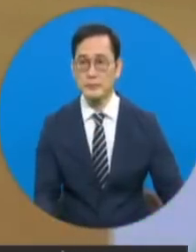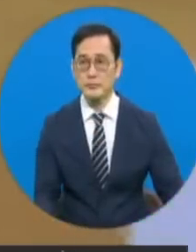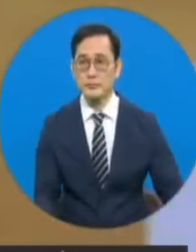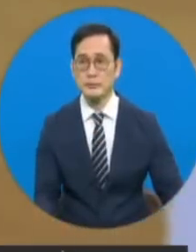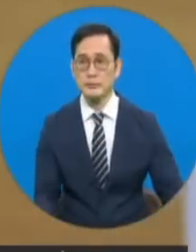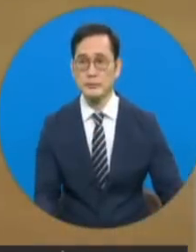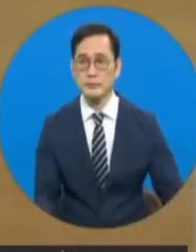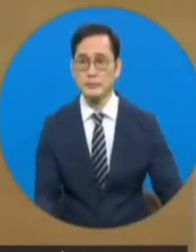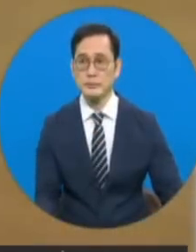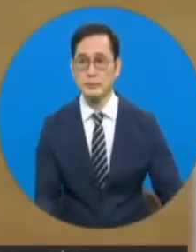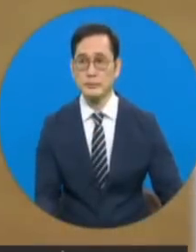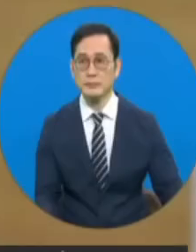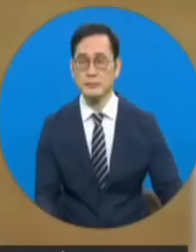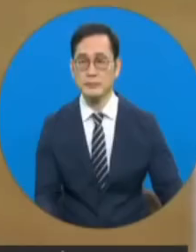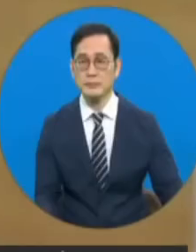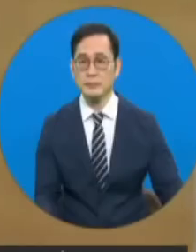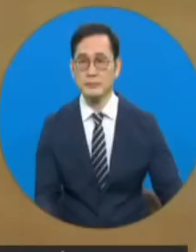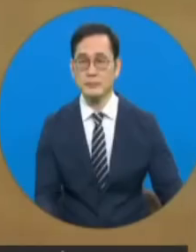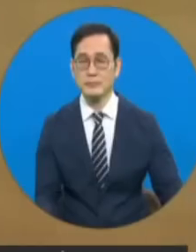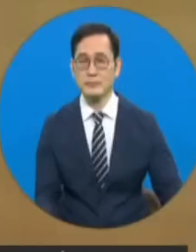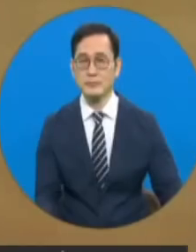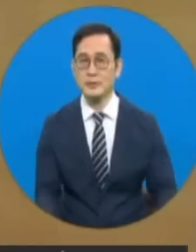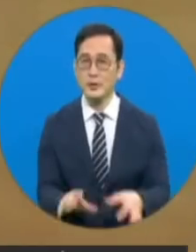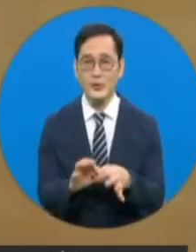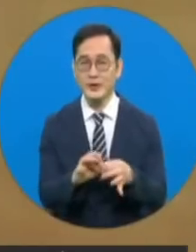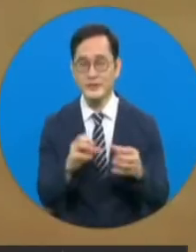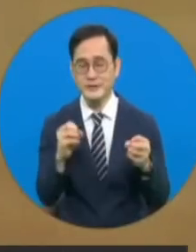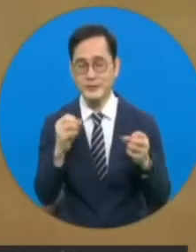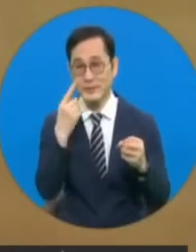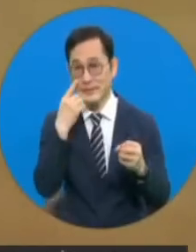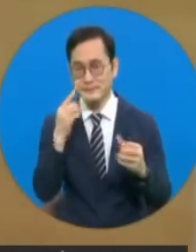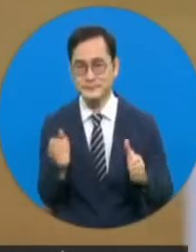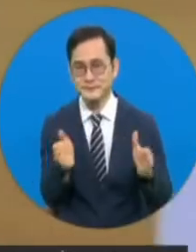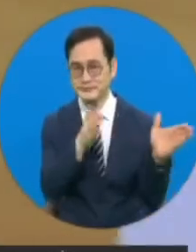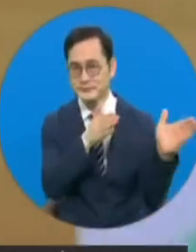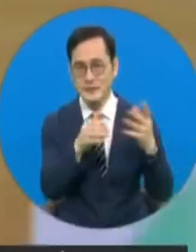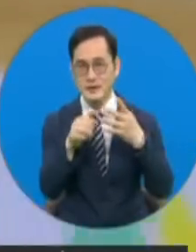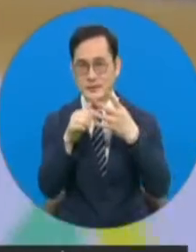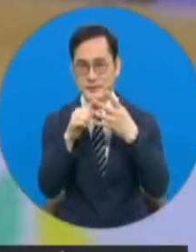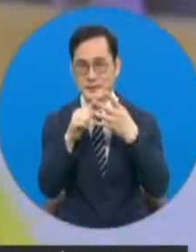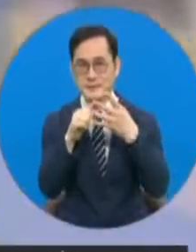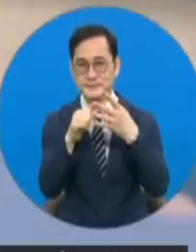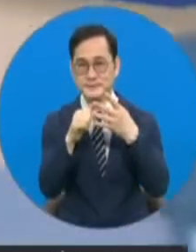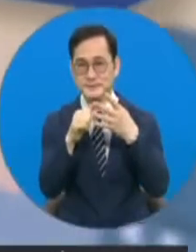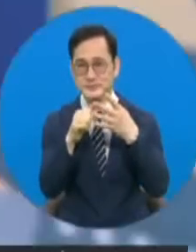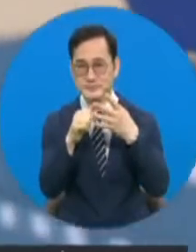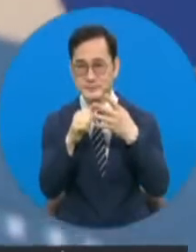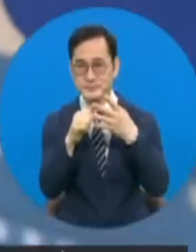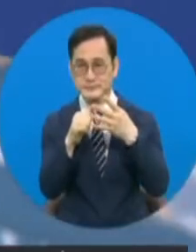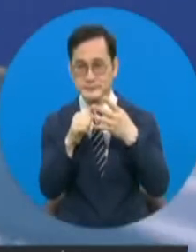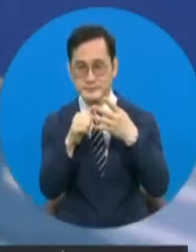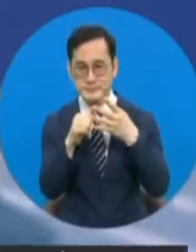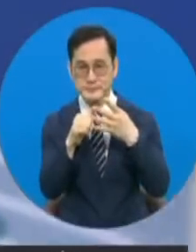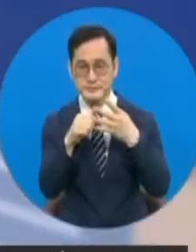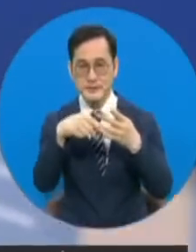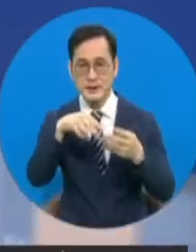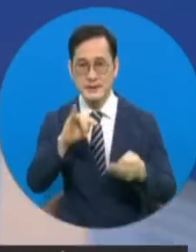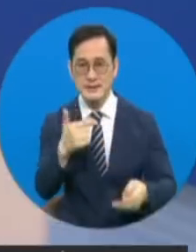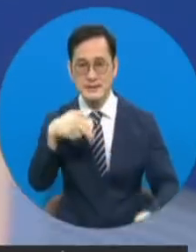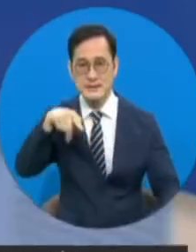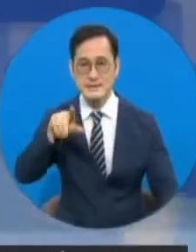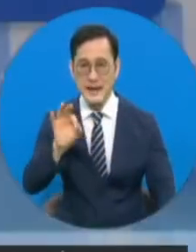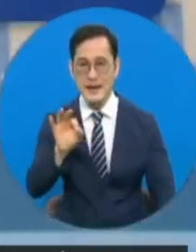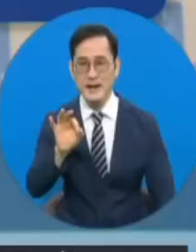있습니다 잠시 후에 법적인 이야기도 한번 따져 듣겠습니다이어서 다음 키워드입니다 세 번째 키워드인데요 신상